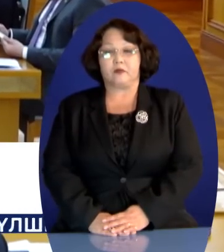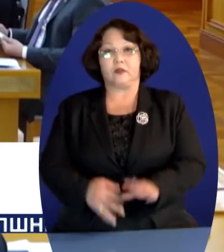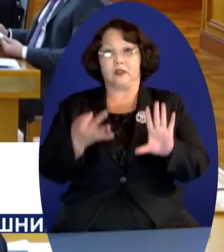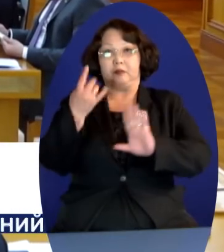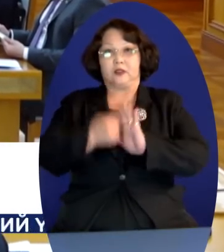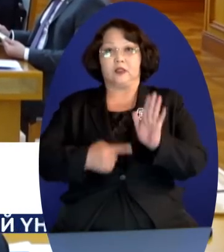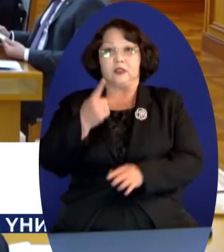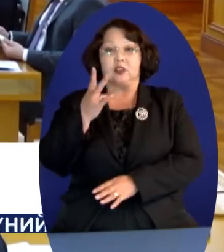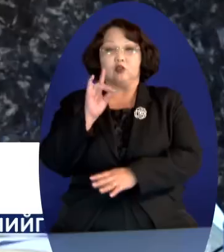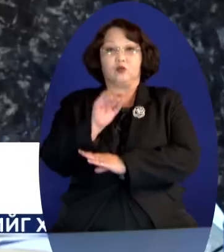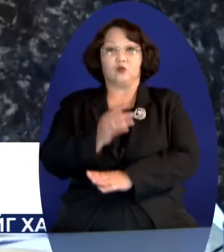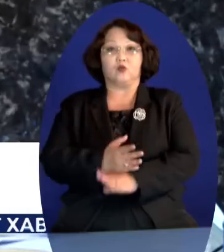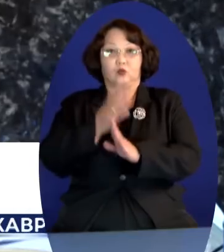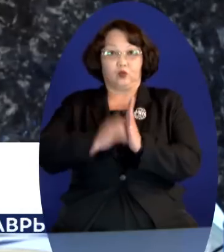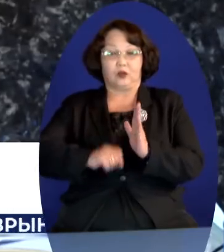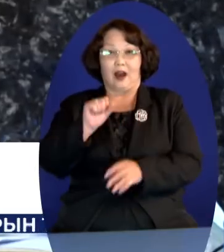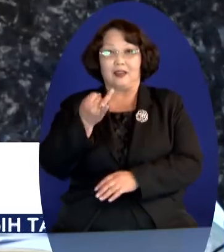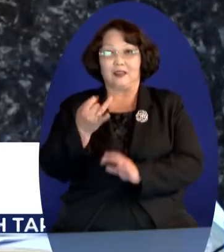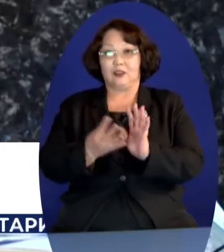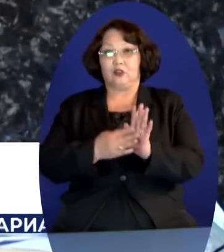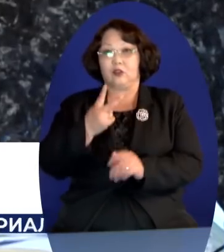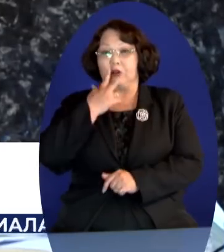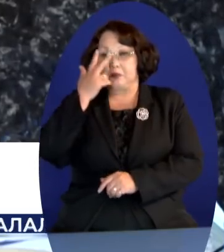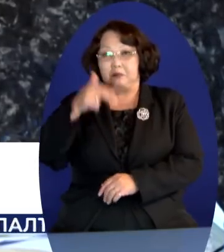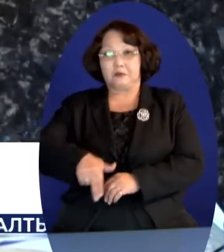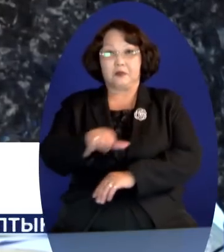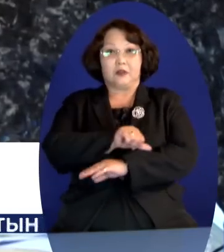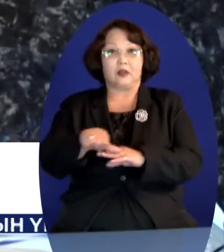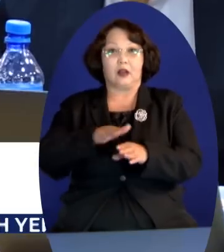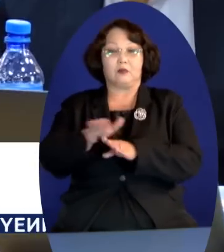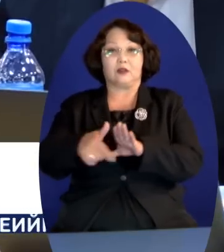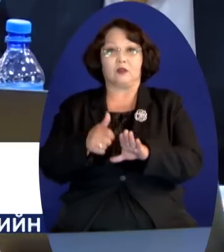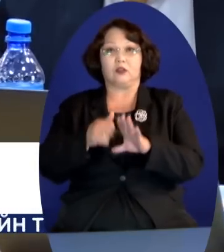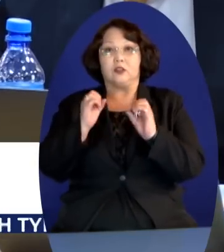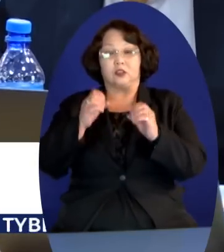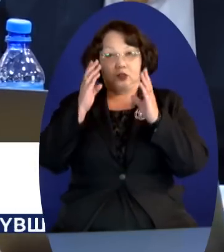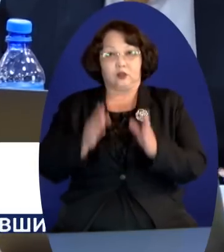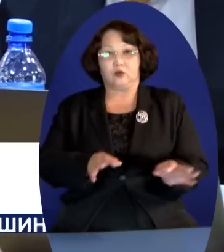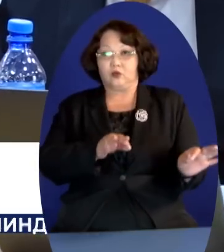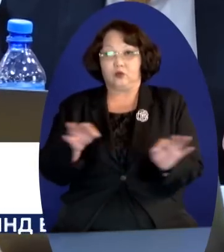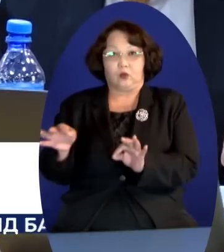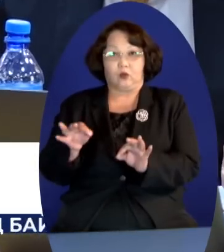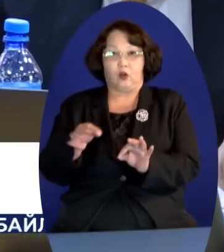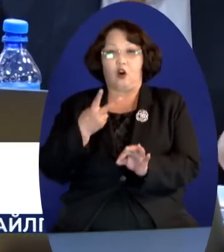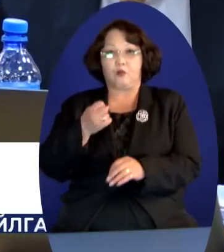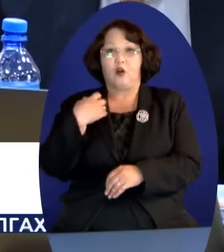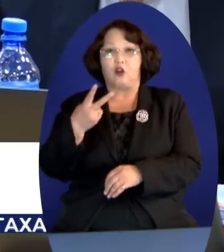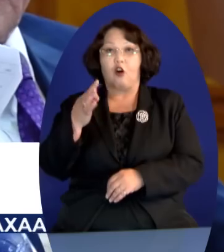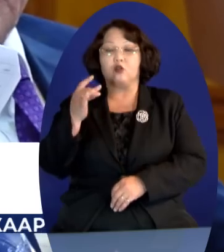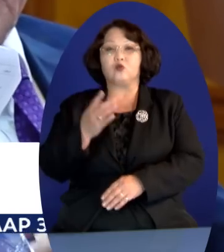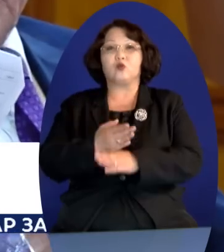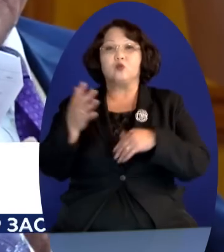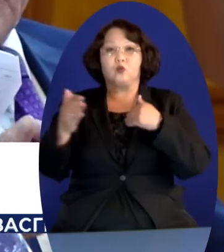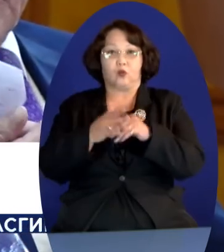8-р сарын 1-ний өдрөөр дуусах байсан АИ-92 шатхууны гайлын албан татварыг тэглэх шийдвэрийг сунгаж ондуустал үргэлжлүүлэхээр болжээ. Мөн